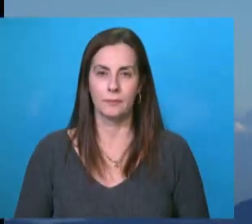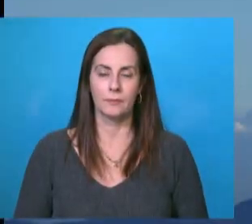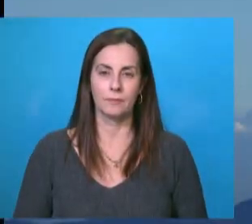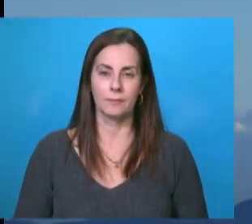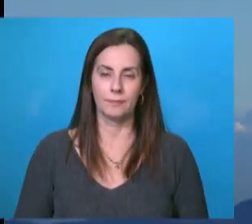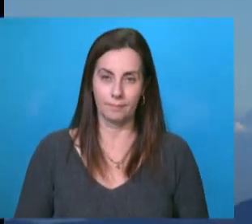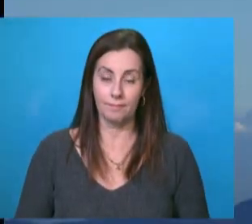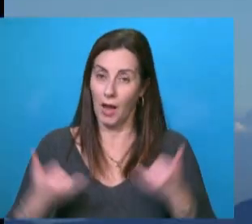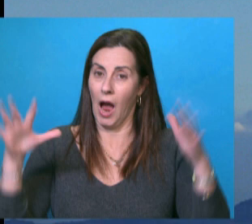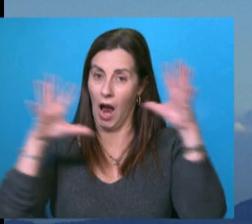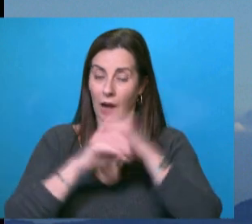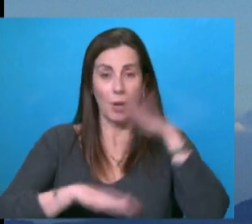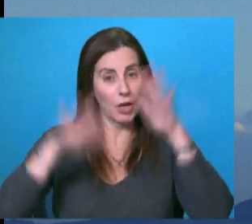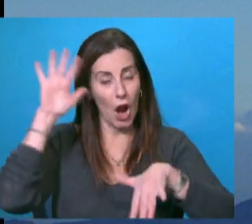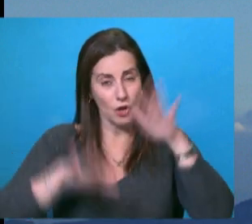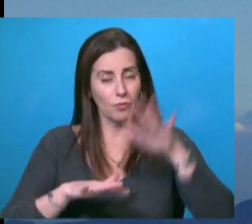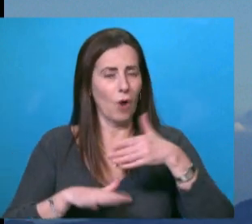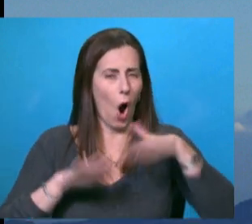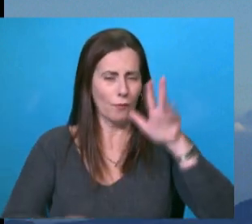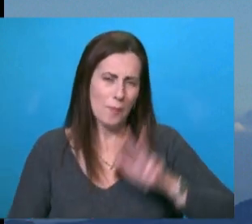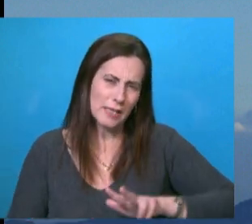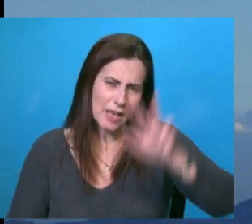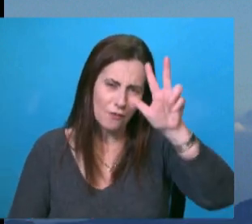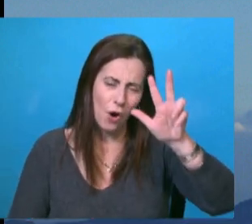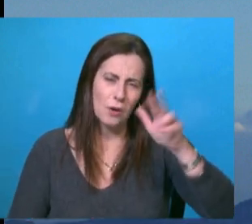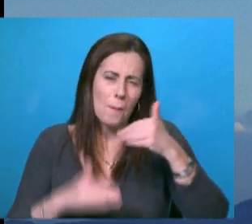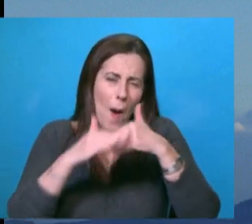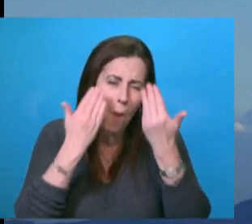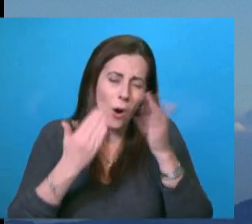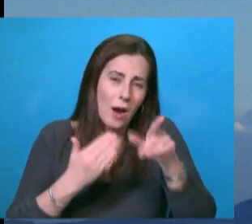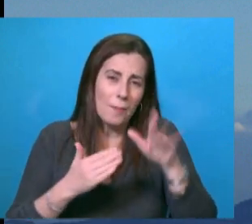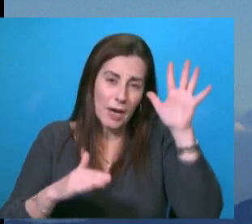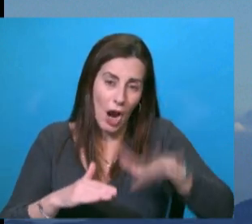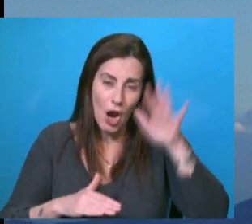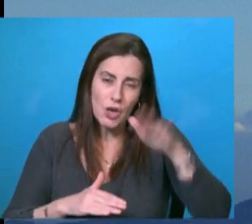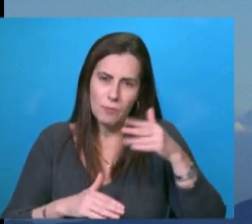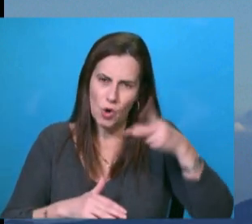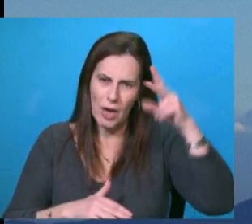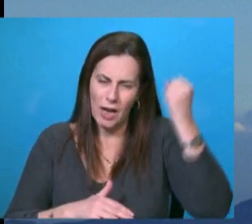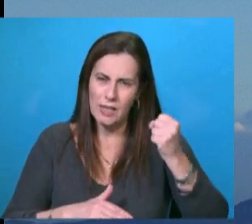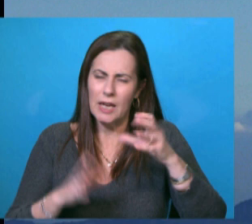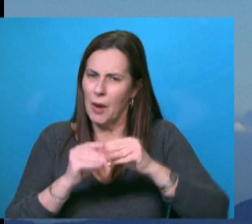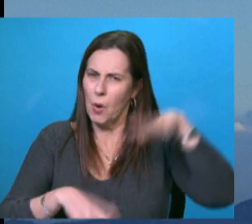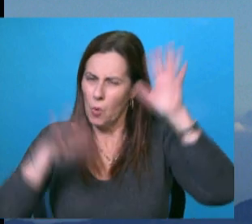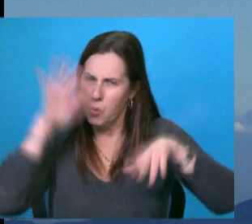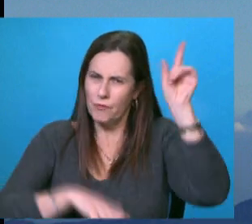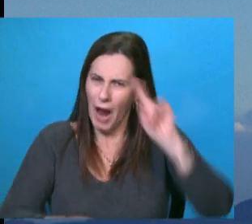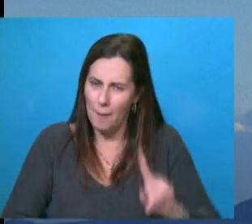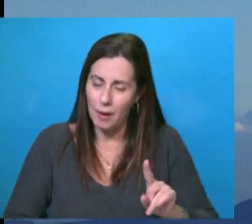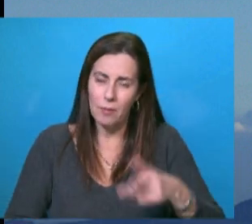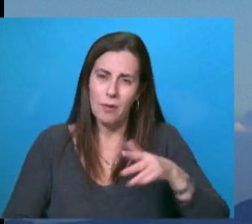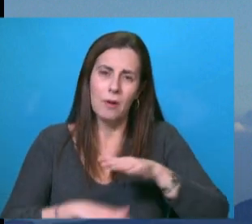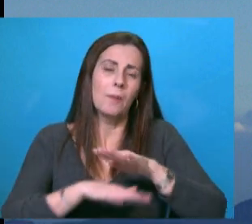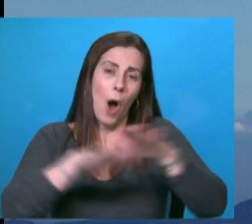הלילה ירדו גשמים מקומיים בעיקר בצפון הארץ. לפנות בוקר הגשם מתחזק בהדרגה וילווה בסופות רעמים בעיקר בחוף.